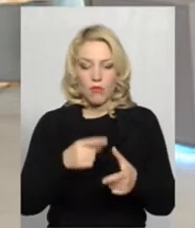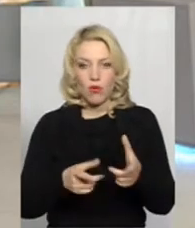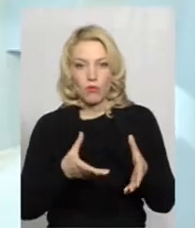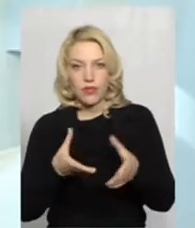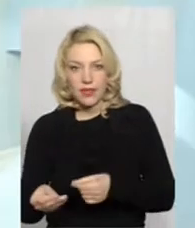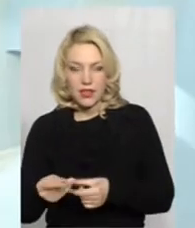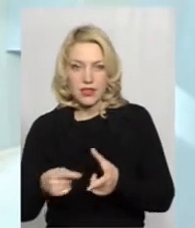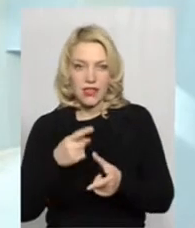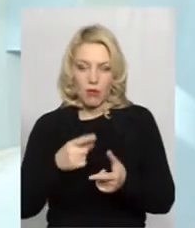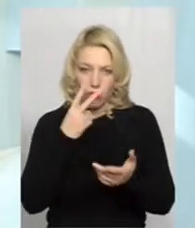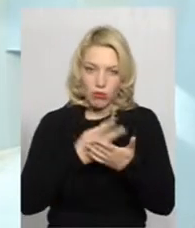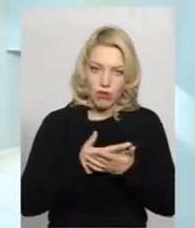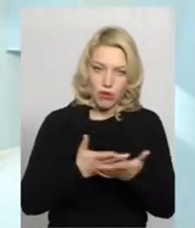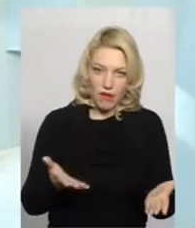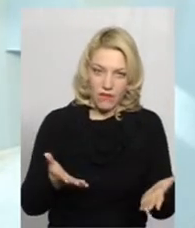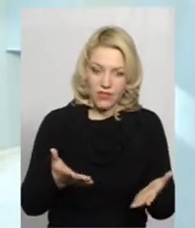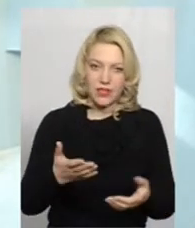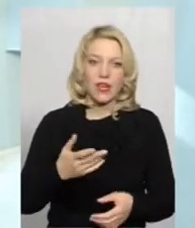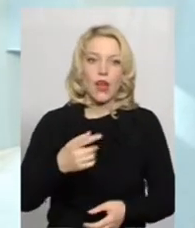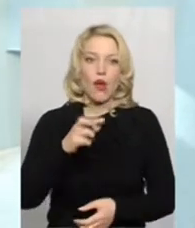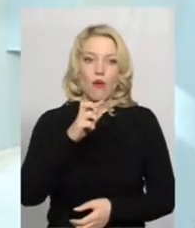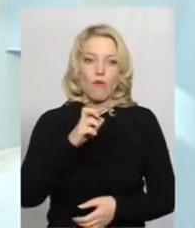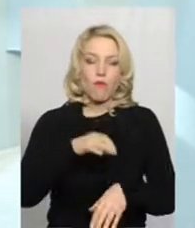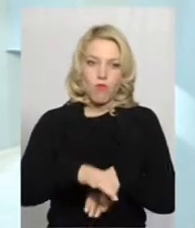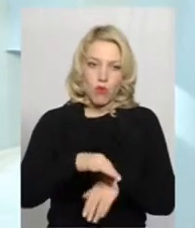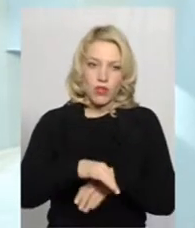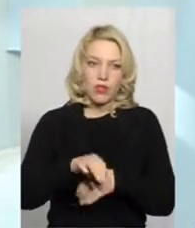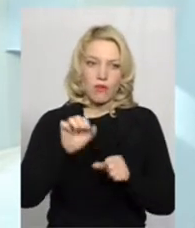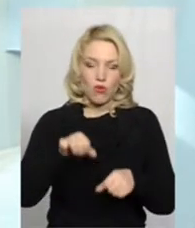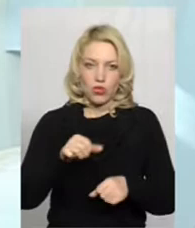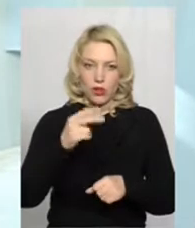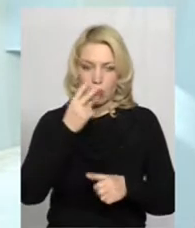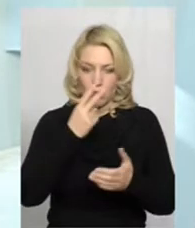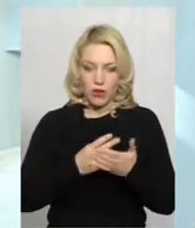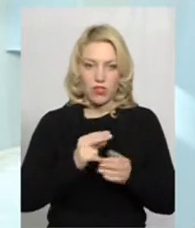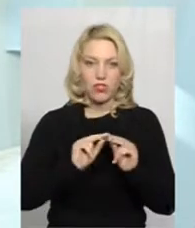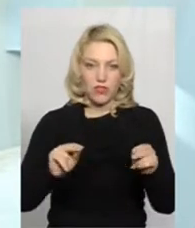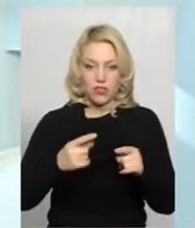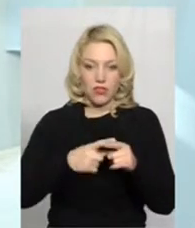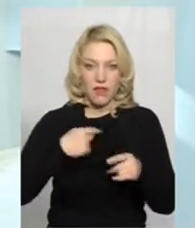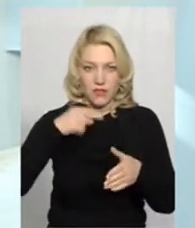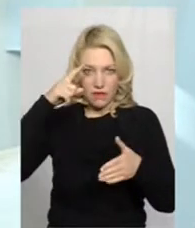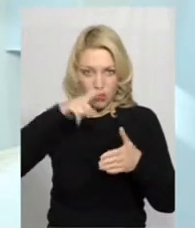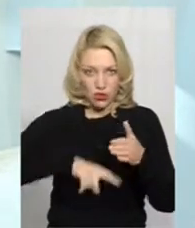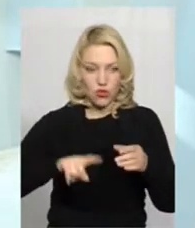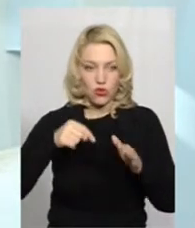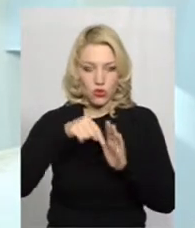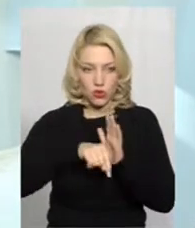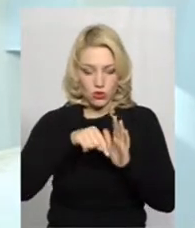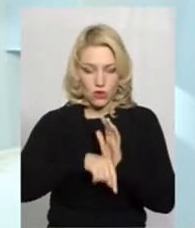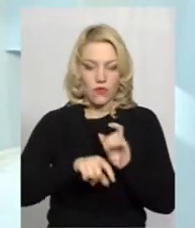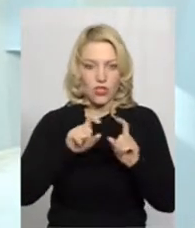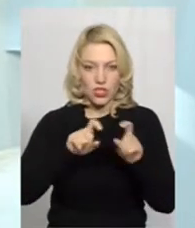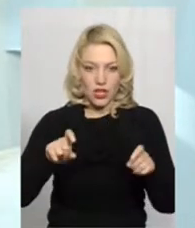або проявити булінг, в першу чергу може побачити вчитель. І я в це вірю. Що стосовно шкільних омбудсменів